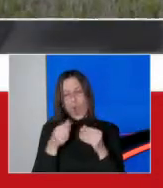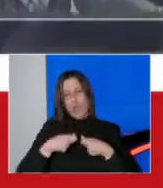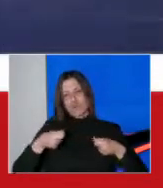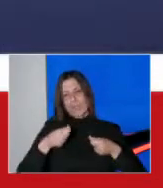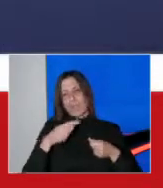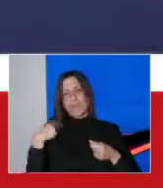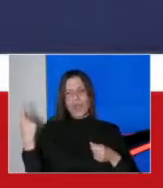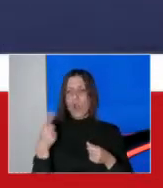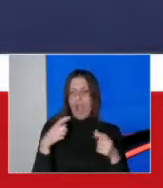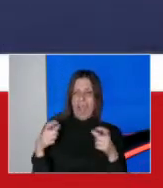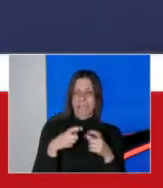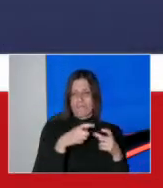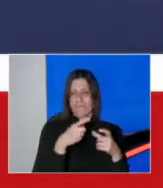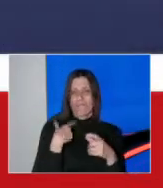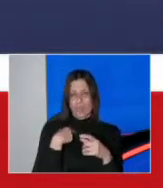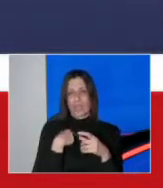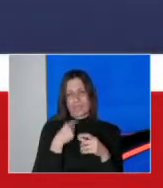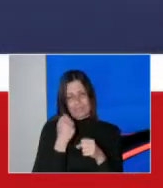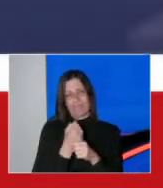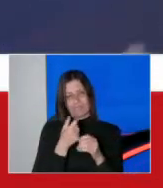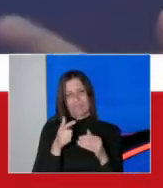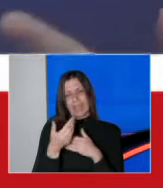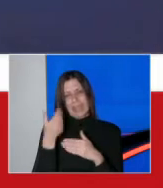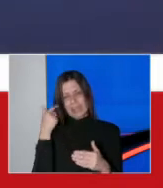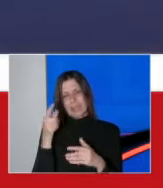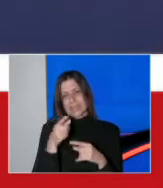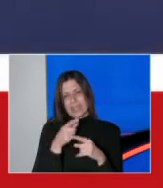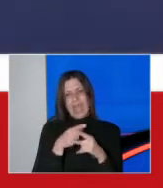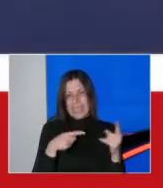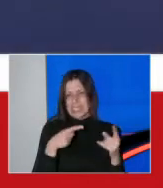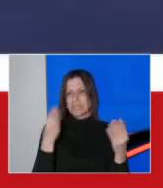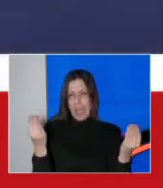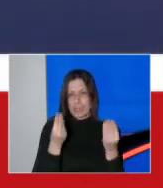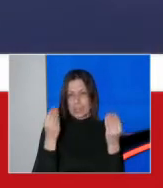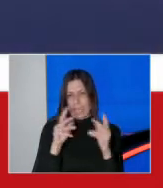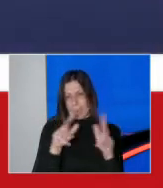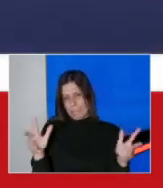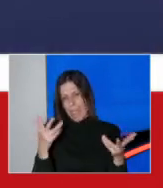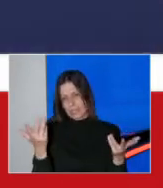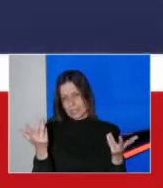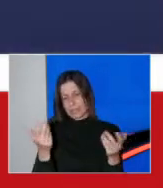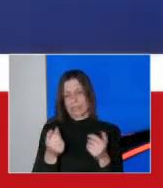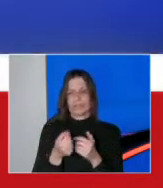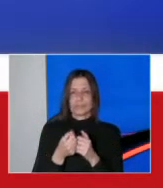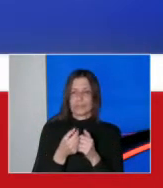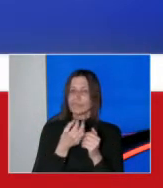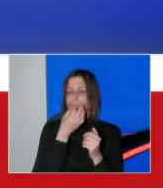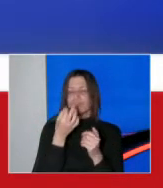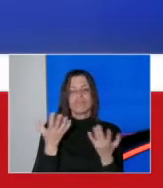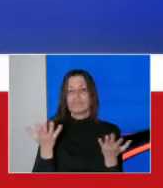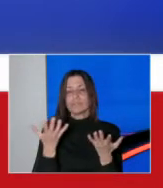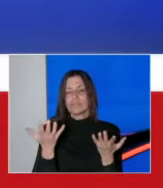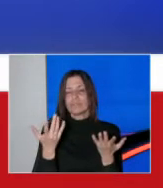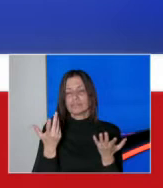כל החברות האלה. אני אעשה לך ספוילר, זה באמת, זה חצי מהמוצרים אז, בארץ. כן. בארץ. אז עמית, איך אנחנו, איך